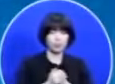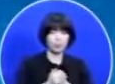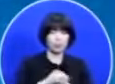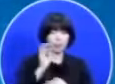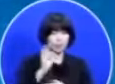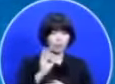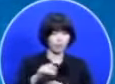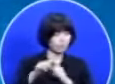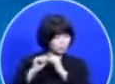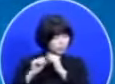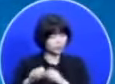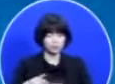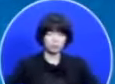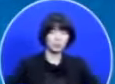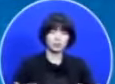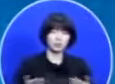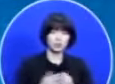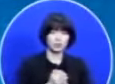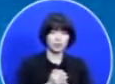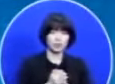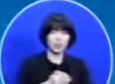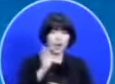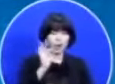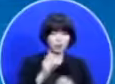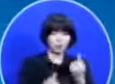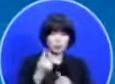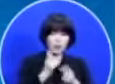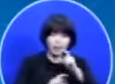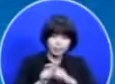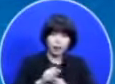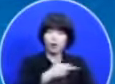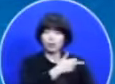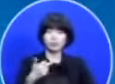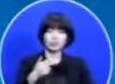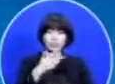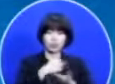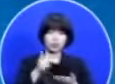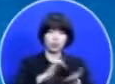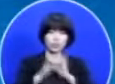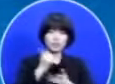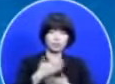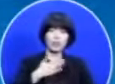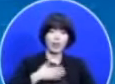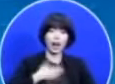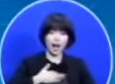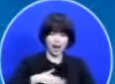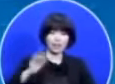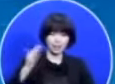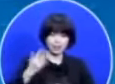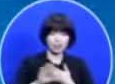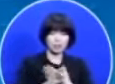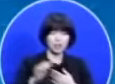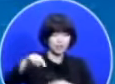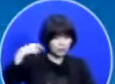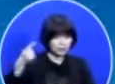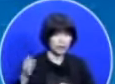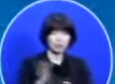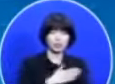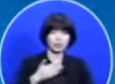본 연연할 필요도 없습니다 돈보다도 훨씬 더 크신 주 예수님을 내가 알게 되면 그 다음부터 내